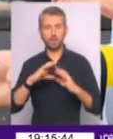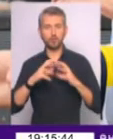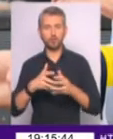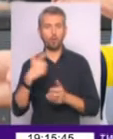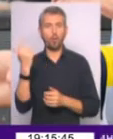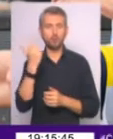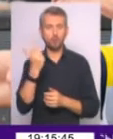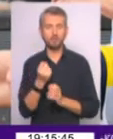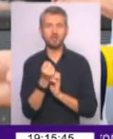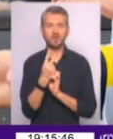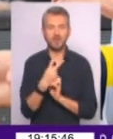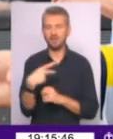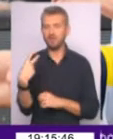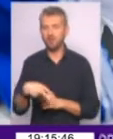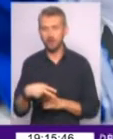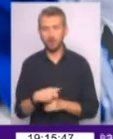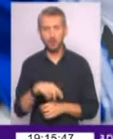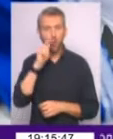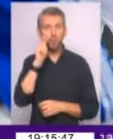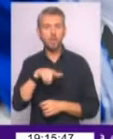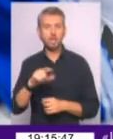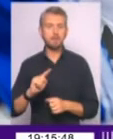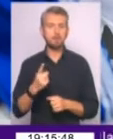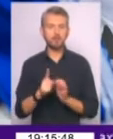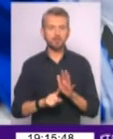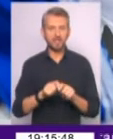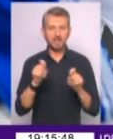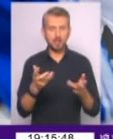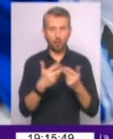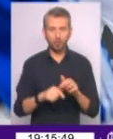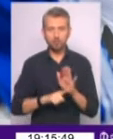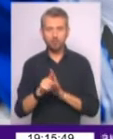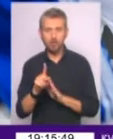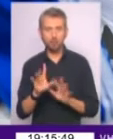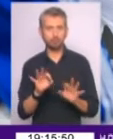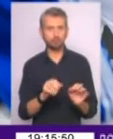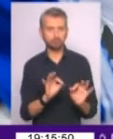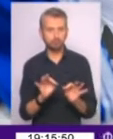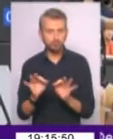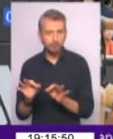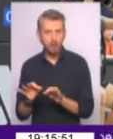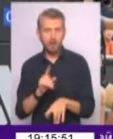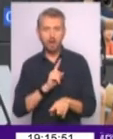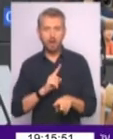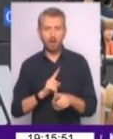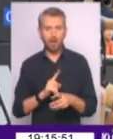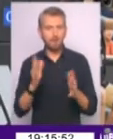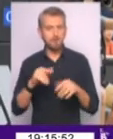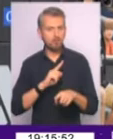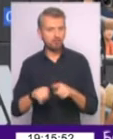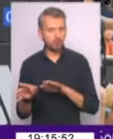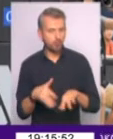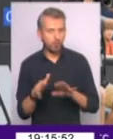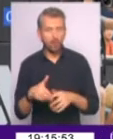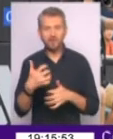господарям 12-20. Українці першими відкрили рахунок і спочатку контролювали хід подій швидкоплинного матчу. Втім, вже на